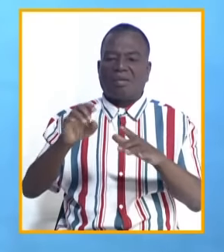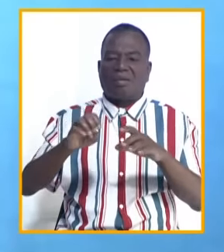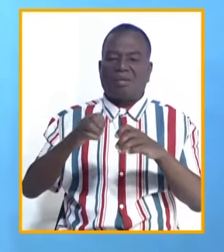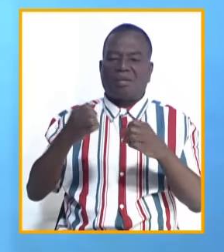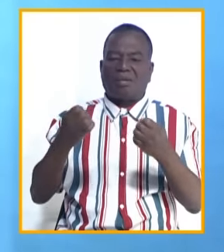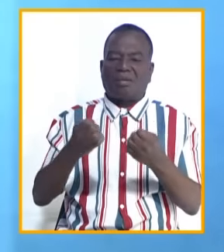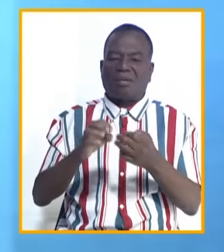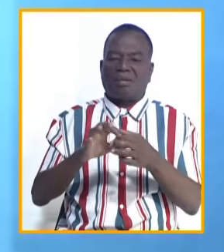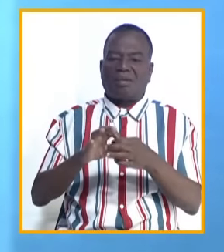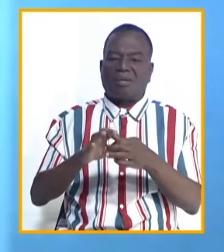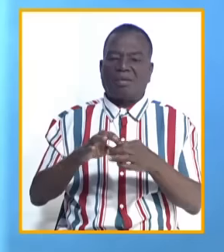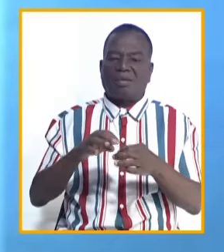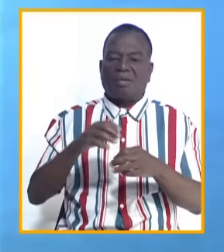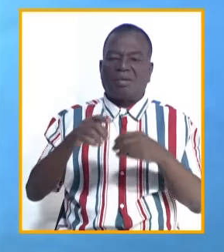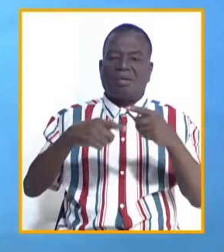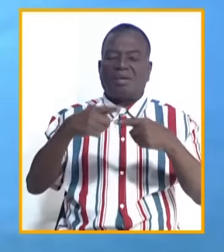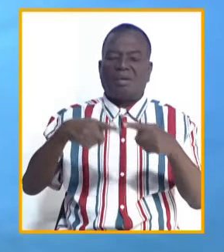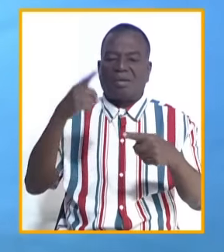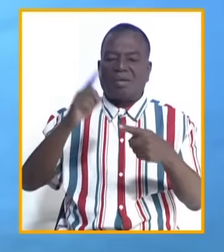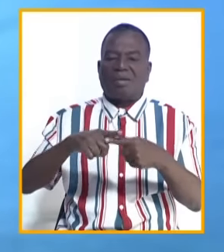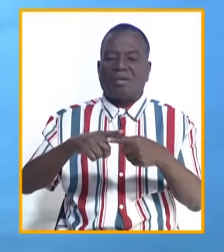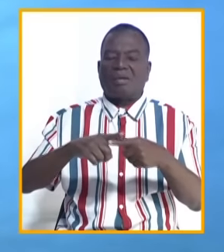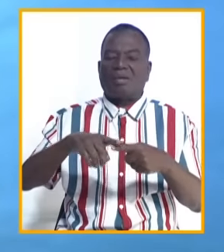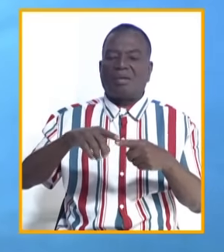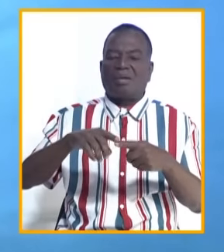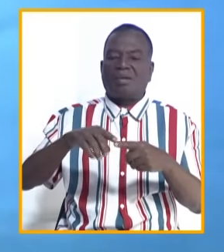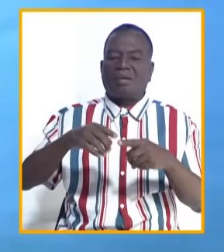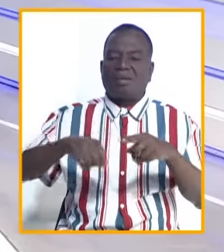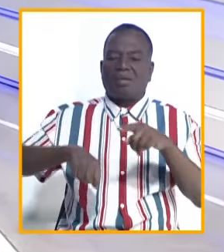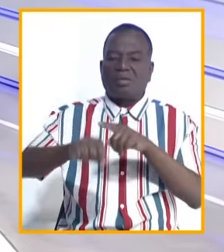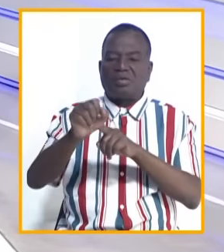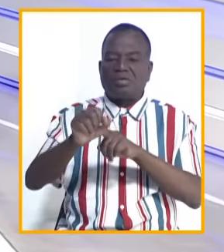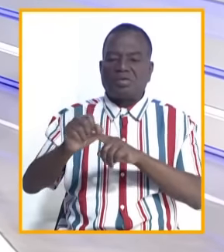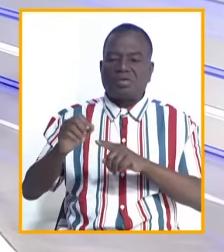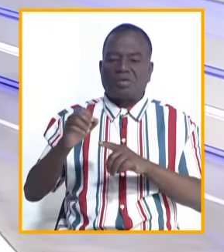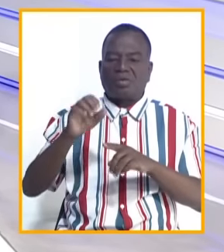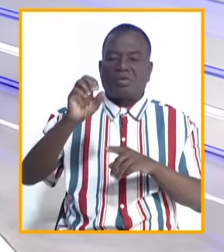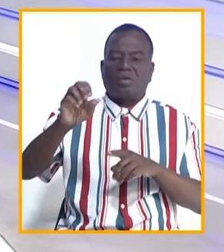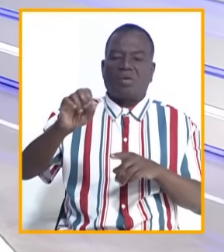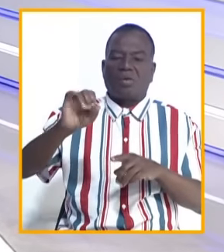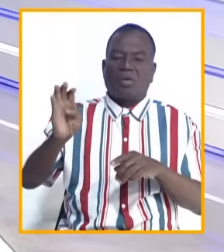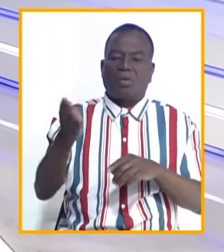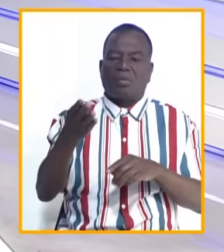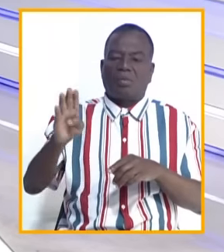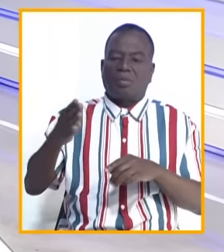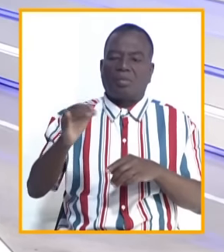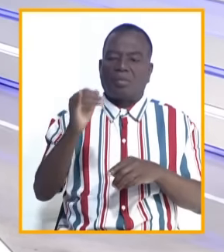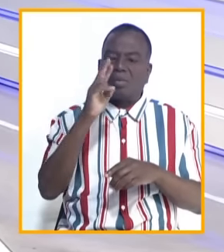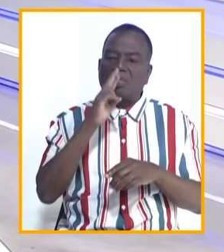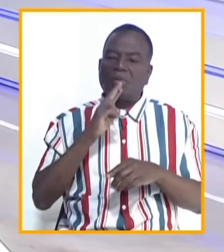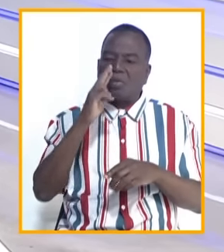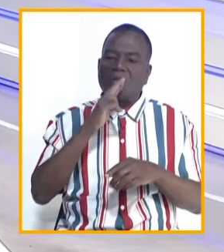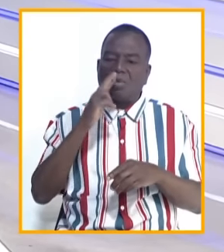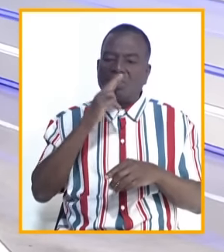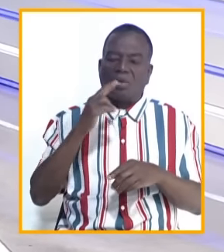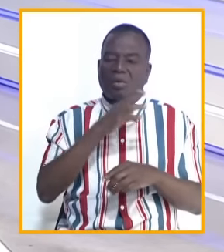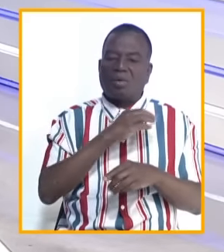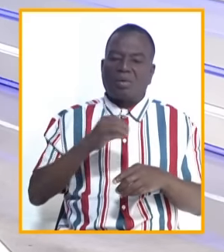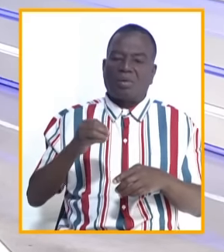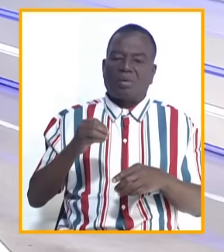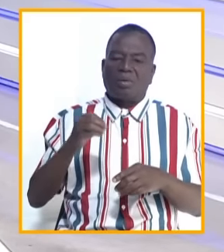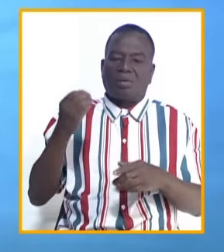Sport de San Pedro à l'époque avec Eugène-Marie Dumondé. C'était la grande équipe du CV Sport de San Pedro. Il est parti au TP Mazembe. Ensuite,